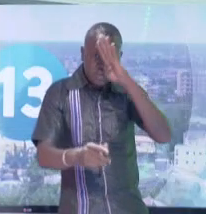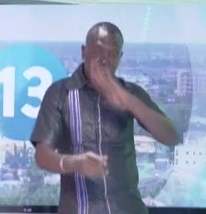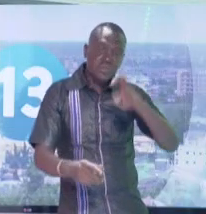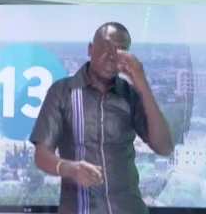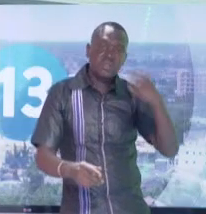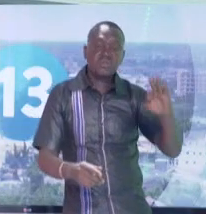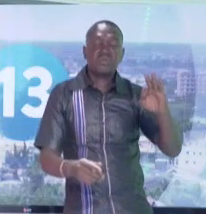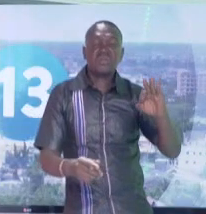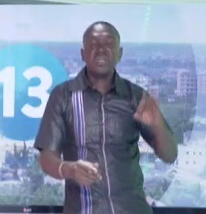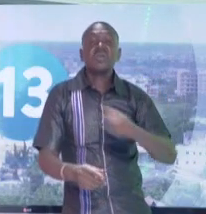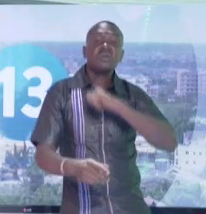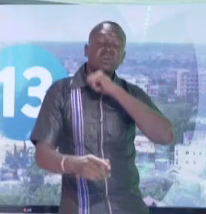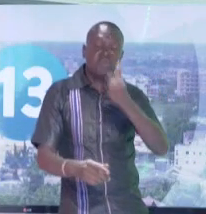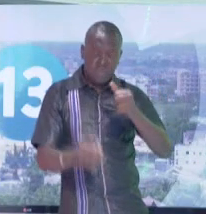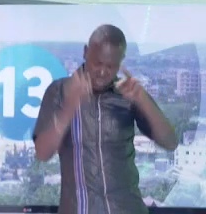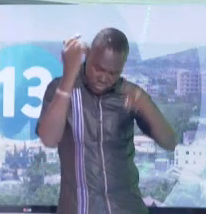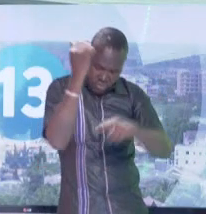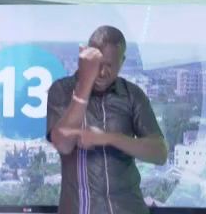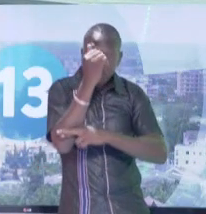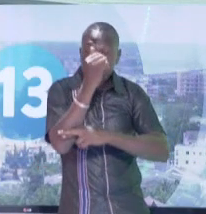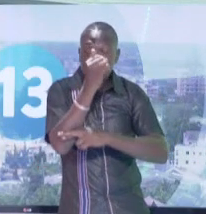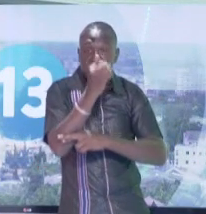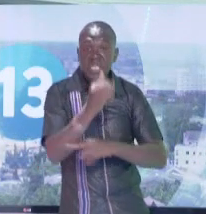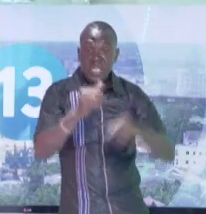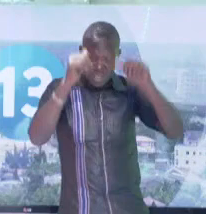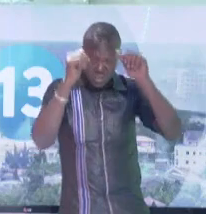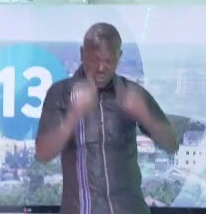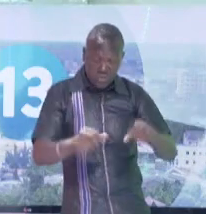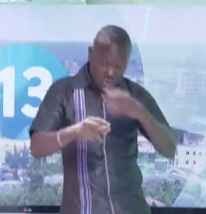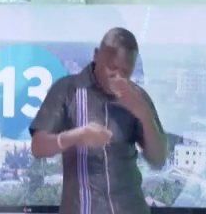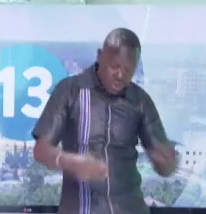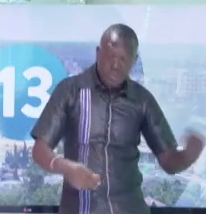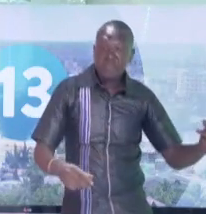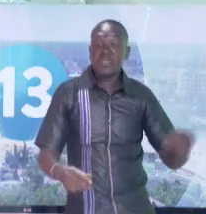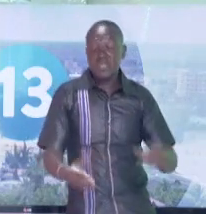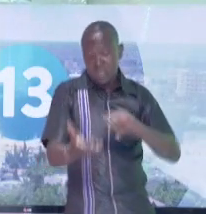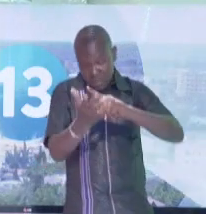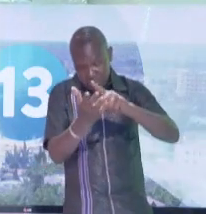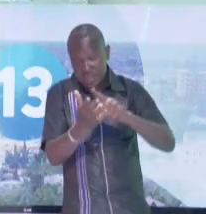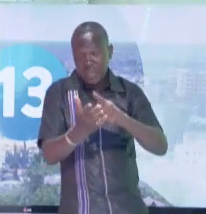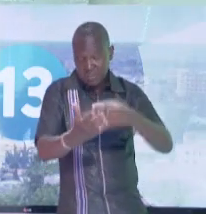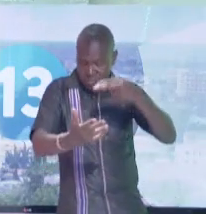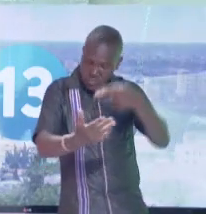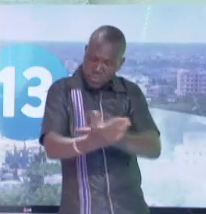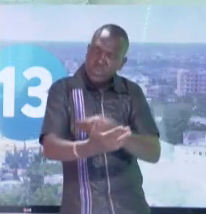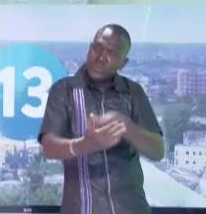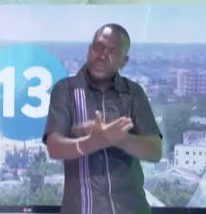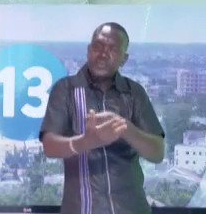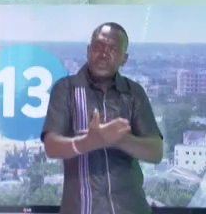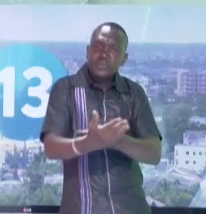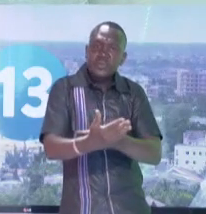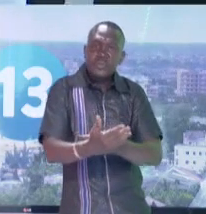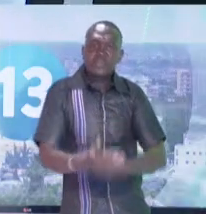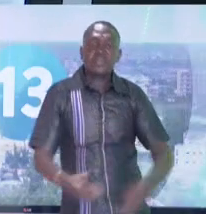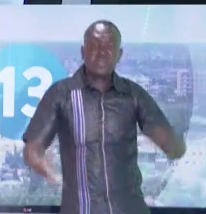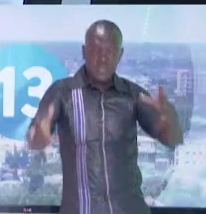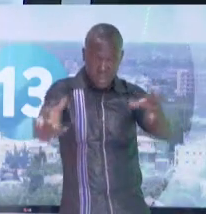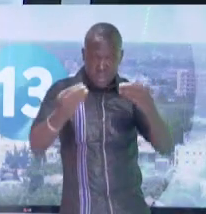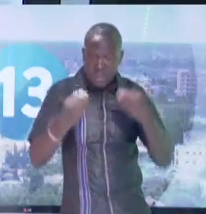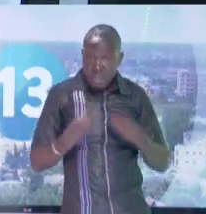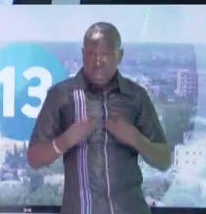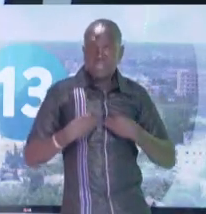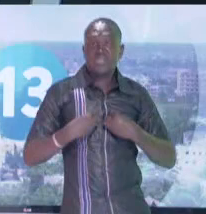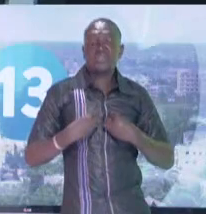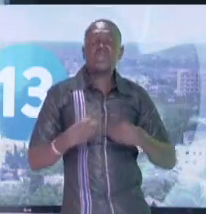rares pays de la sous-région à détenir cet équipement médical ultra-moderne. C'est dire qu'avec cette acquisition, le